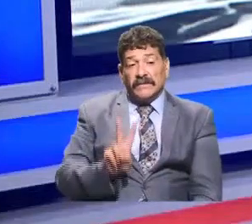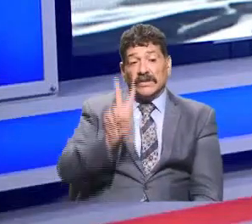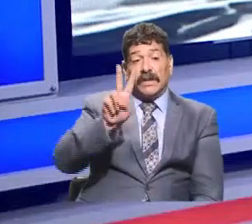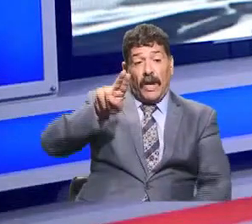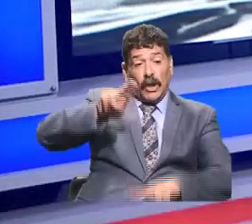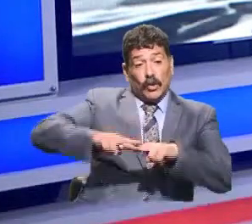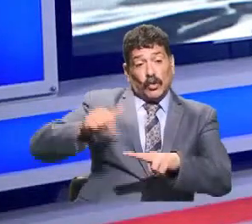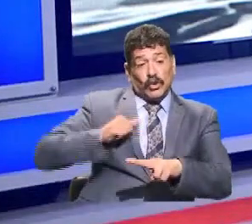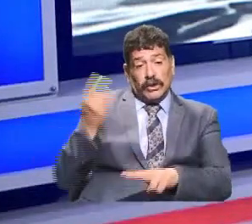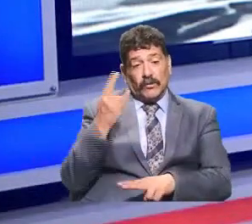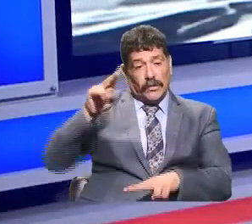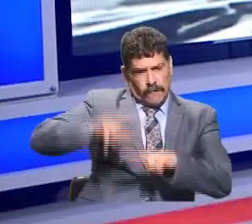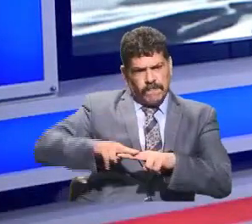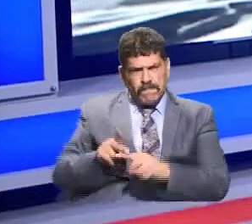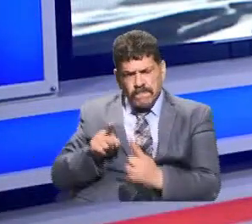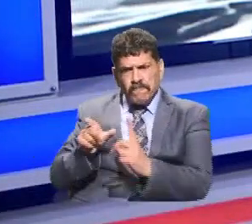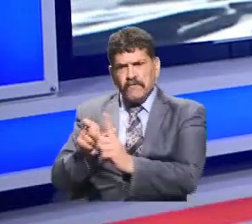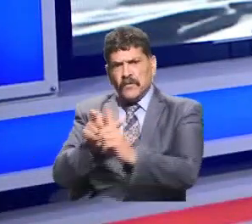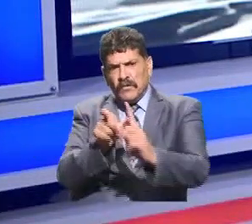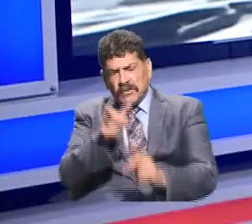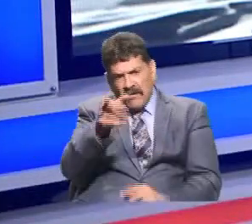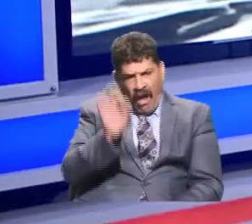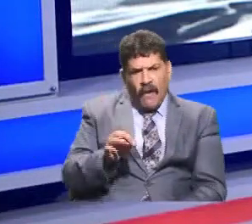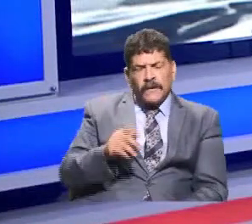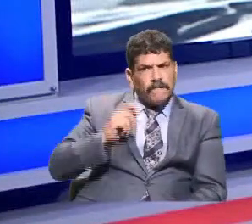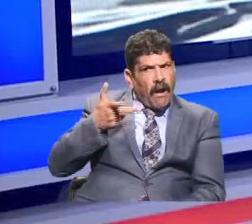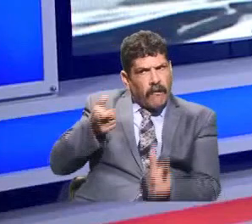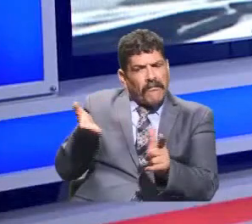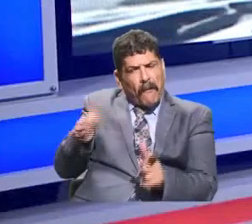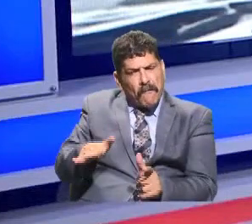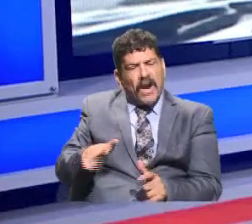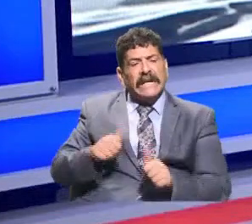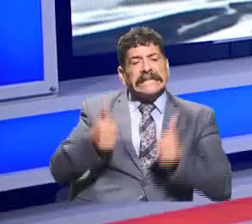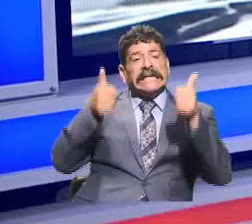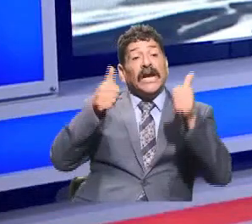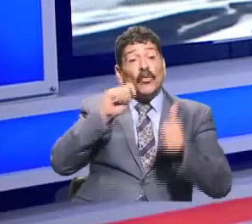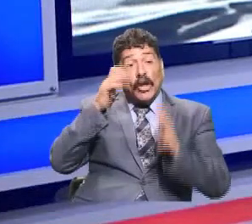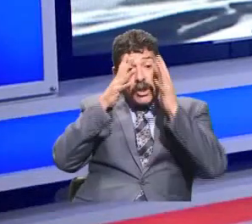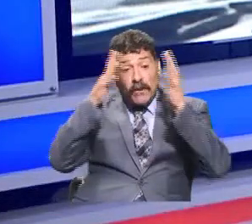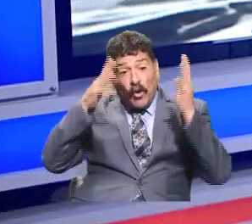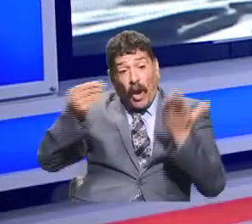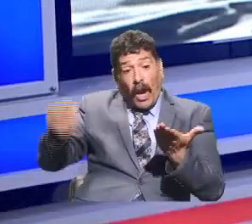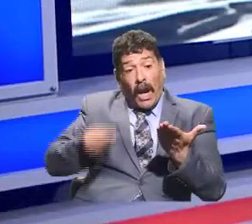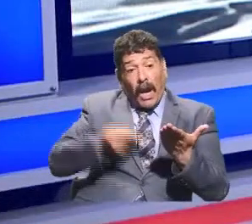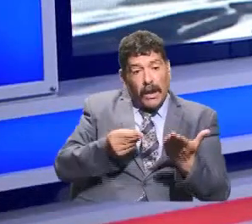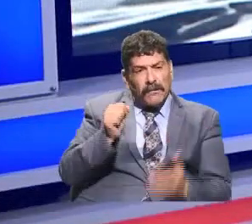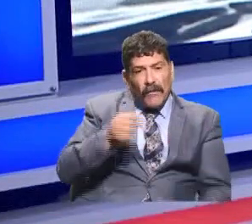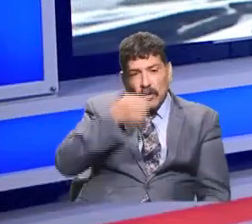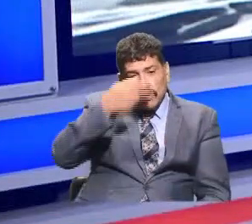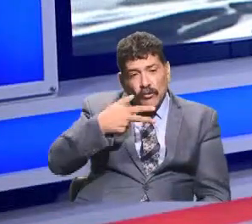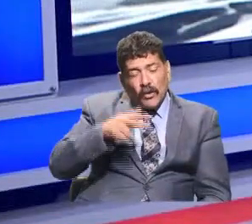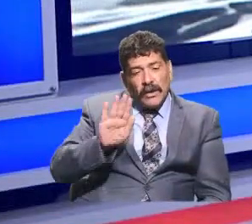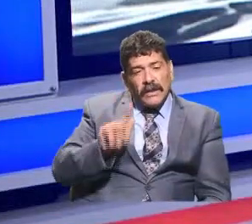الاسرائيلي على يد المساد نسف الفكره والقلم وانهاء حياه الاديب والروائي والقاص والكاتب